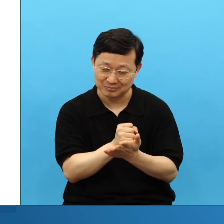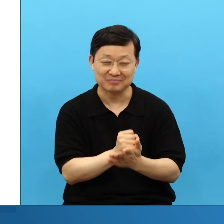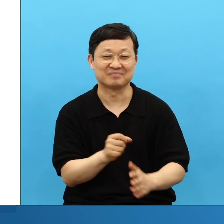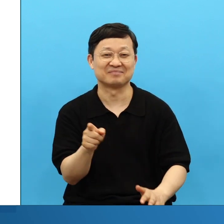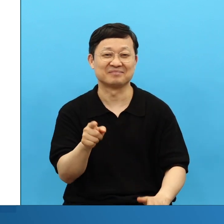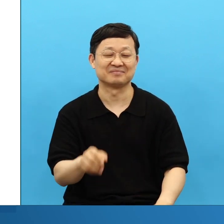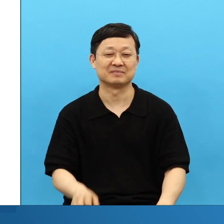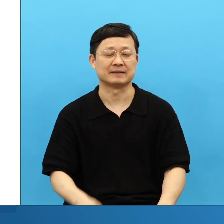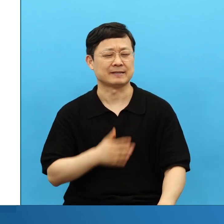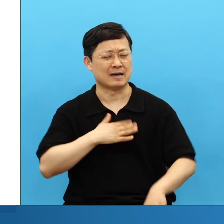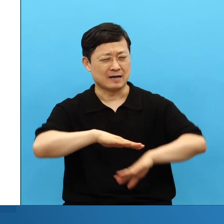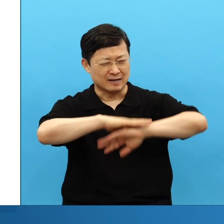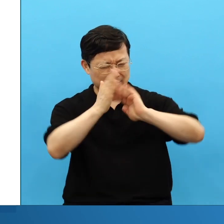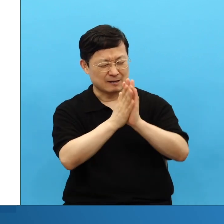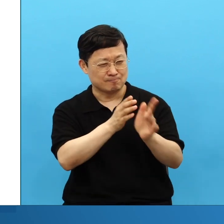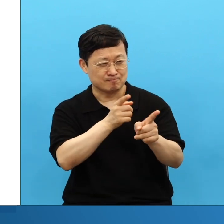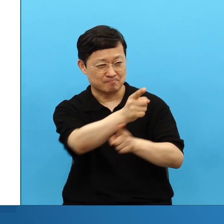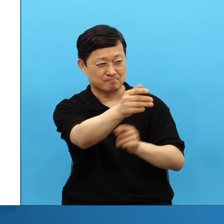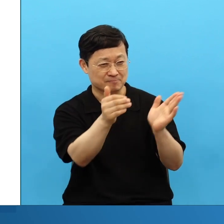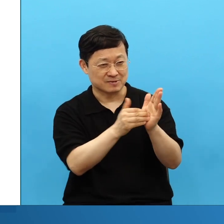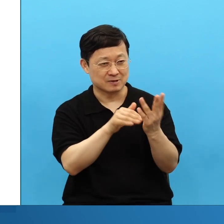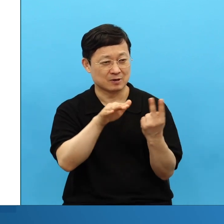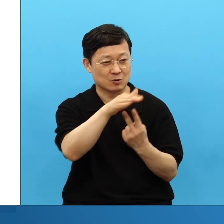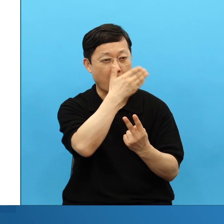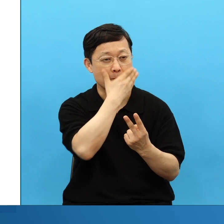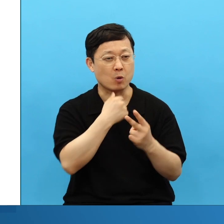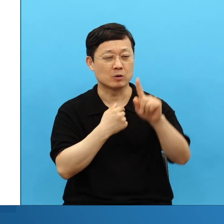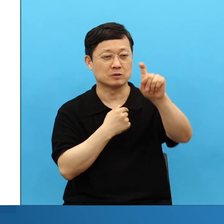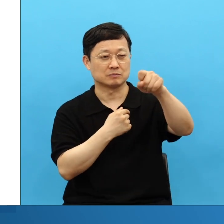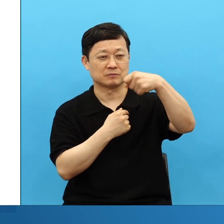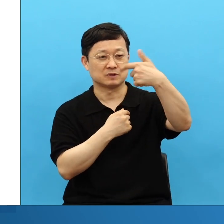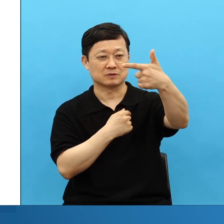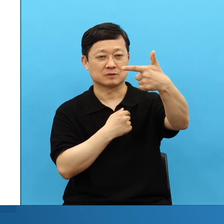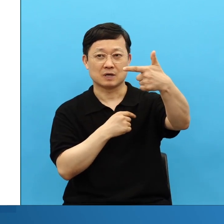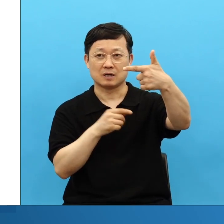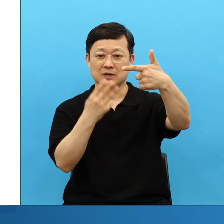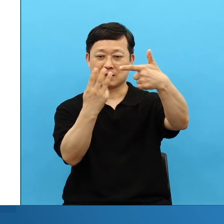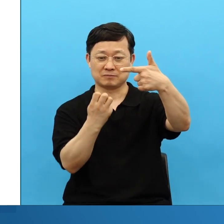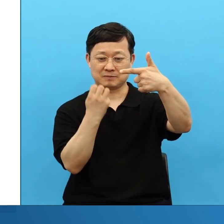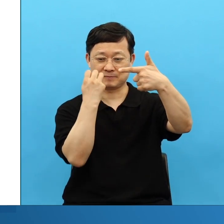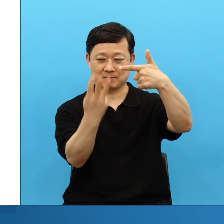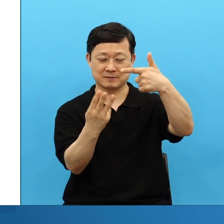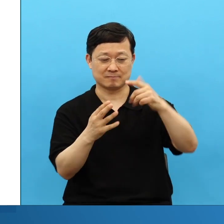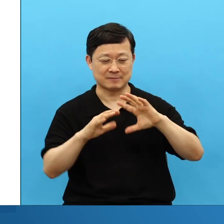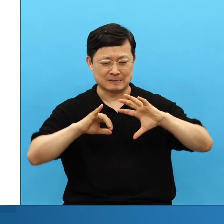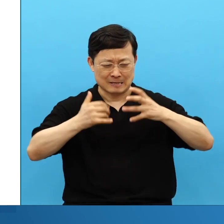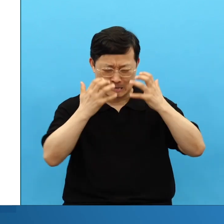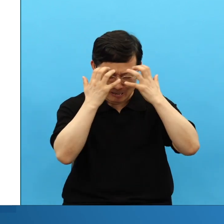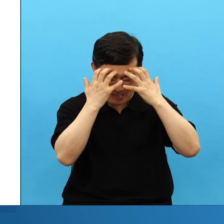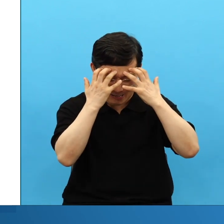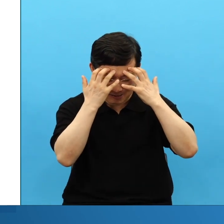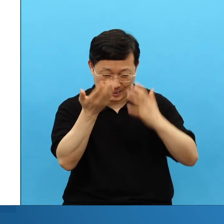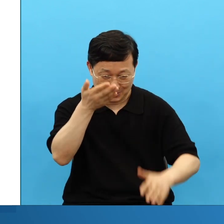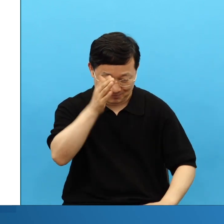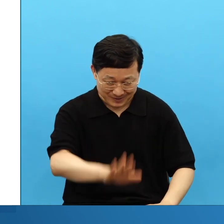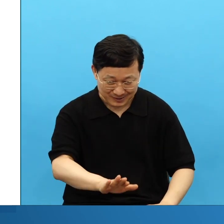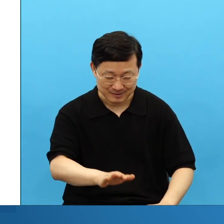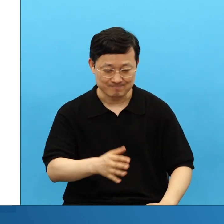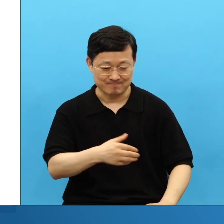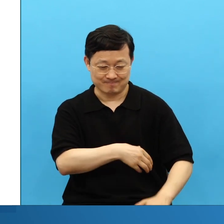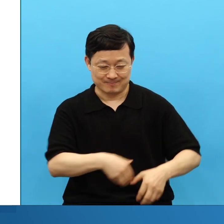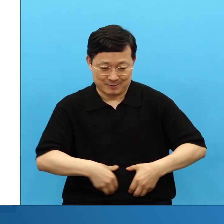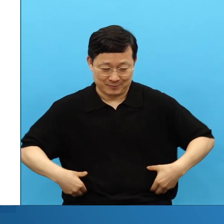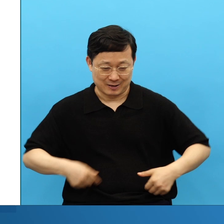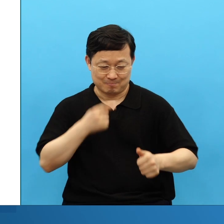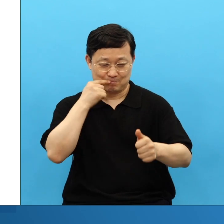저는 다 이겼습니다. 이러더라고요. 요한복음 16장 33절. 너희가 세상에서 환난을 당하나 담대하라,